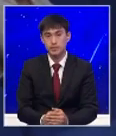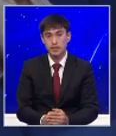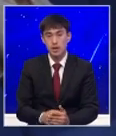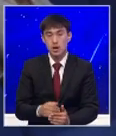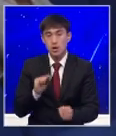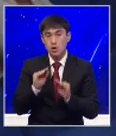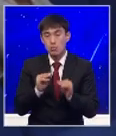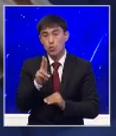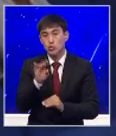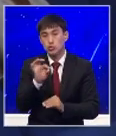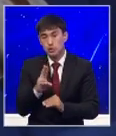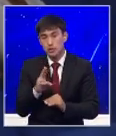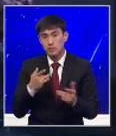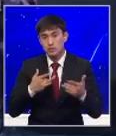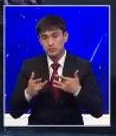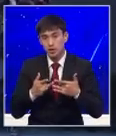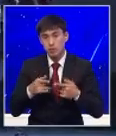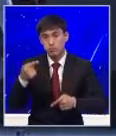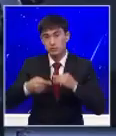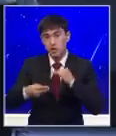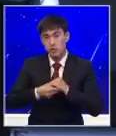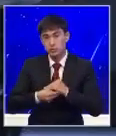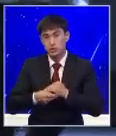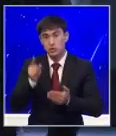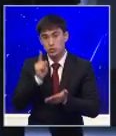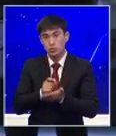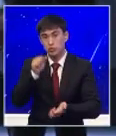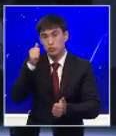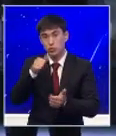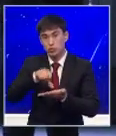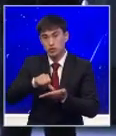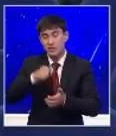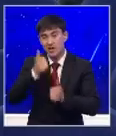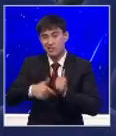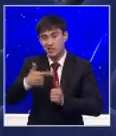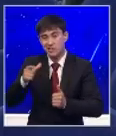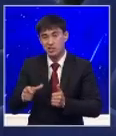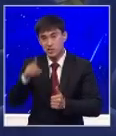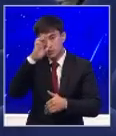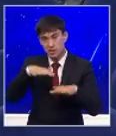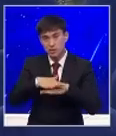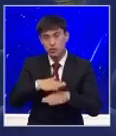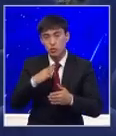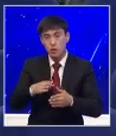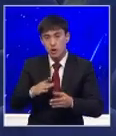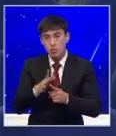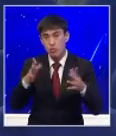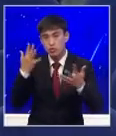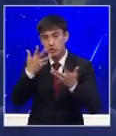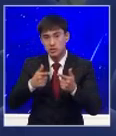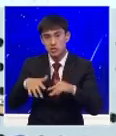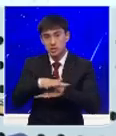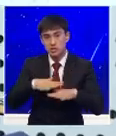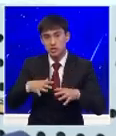наглядно показывает что в борьбе с коррупцией должен участвовать каждый гражданин страны чтобы донести эту мысль Да как можно большего числа